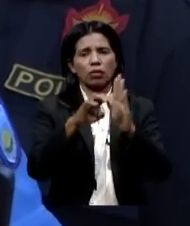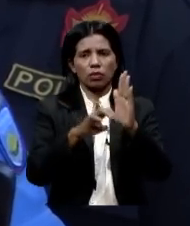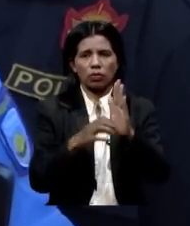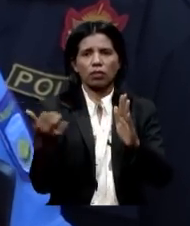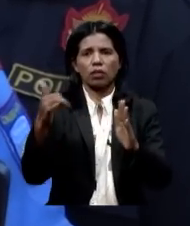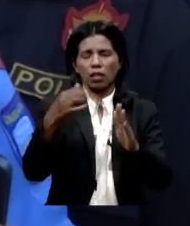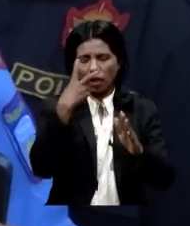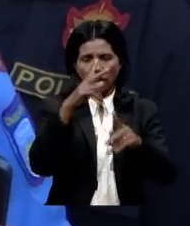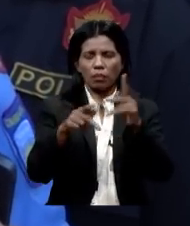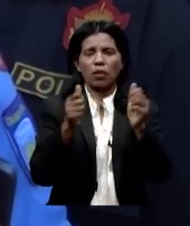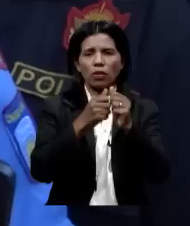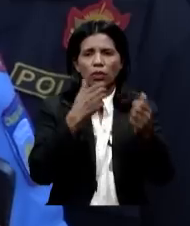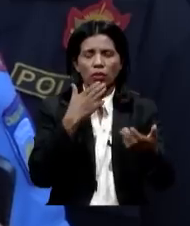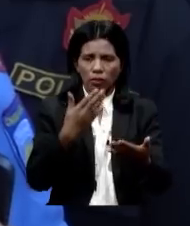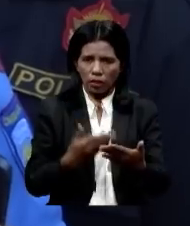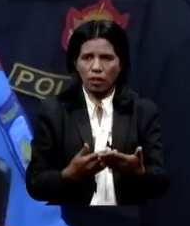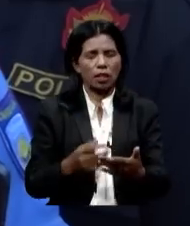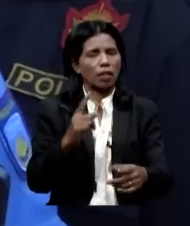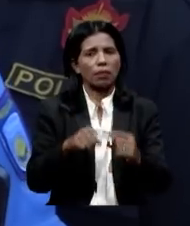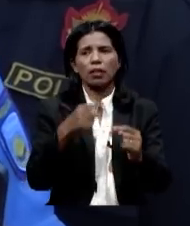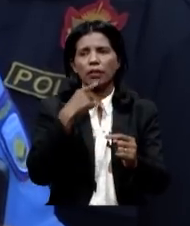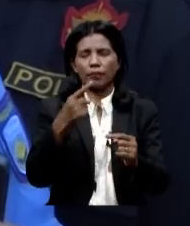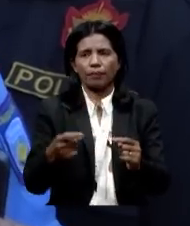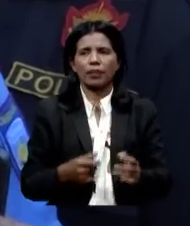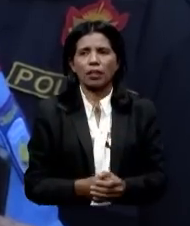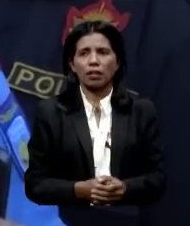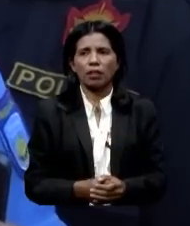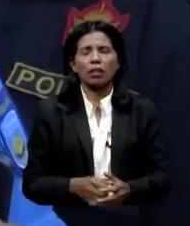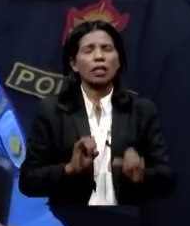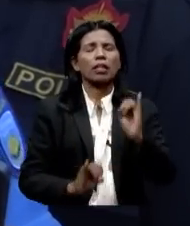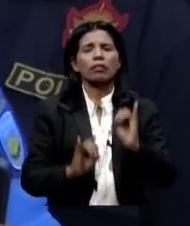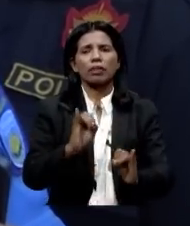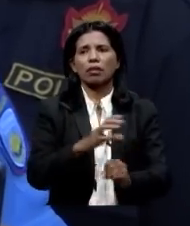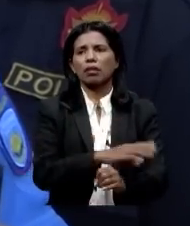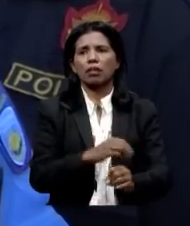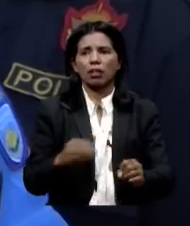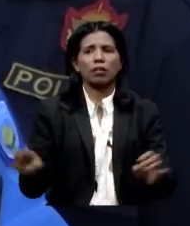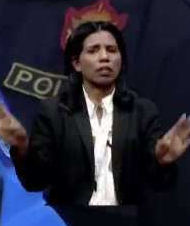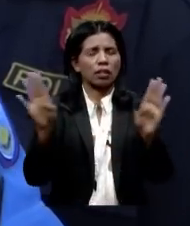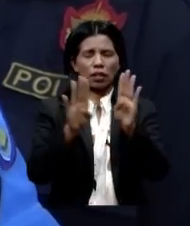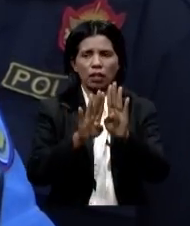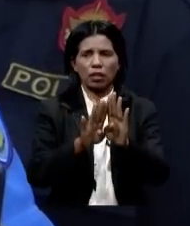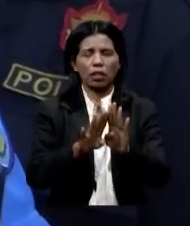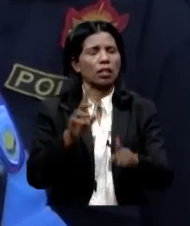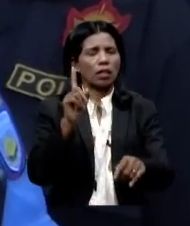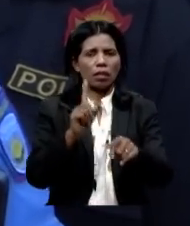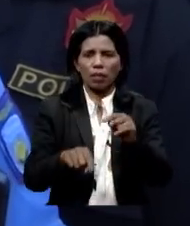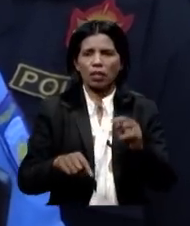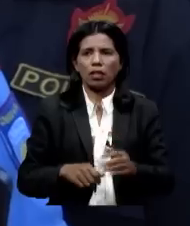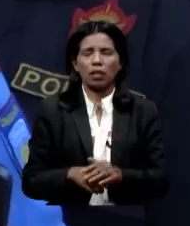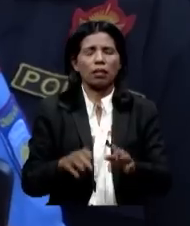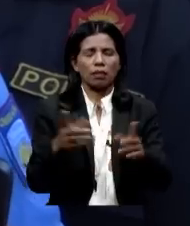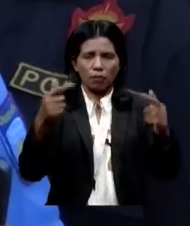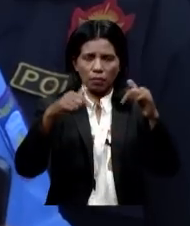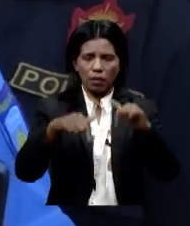hare sirne emane hodi dia para labele labele dia angkat akan nama angkat oh ne individu individu saya kuano individu antau takat ya deh lalika lalika lalika lalika mai